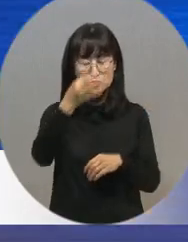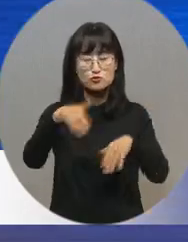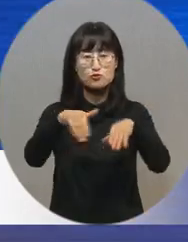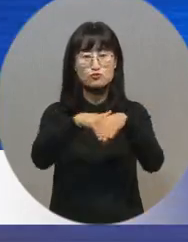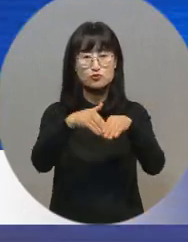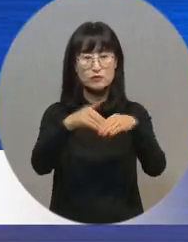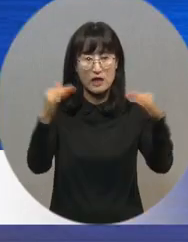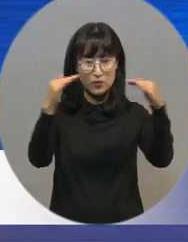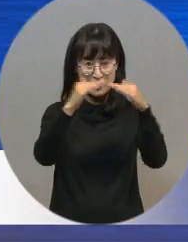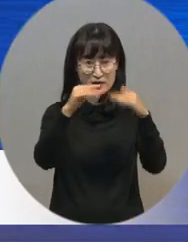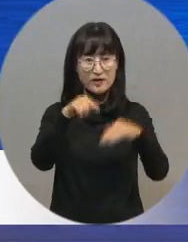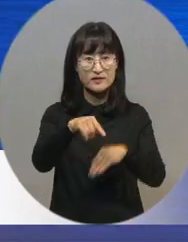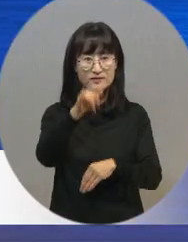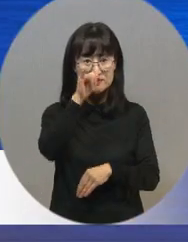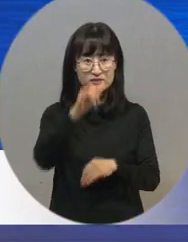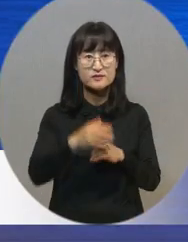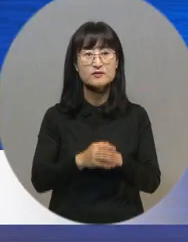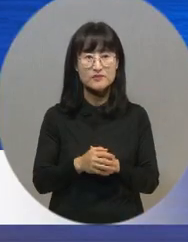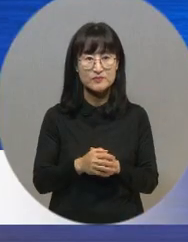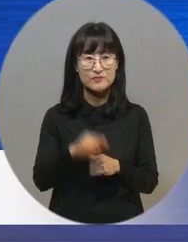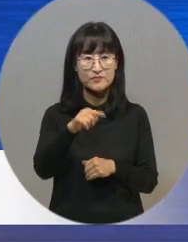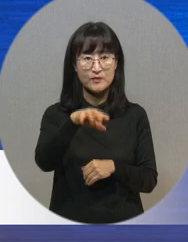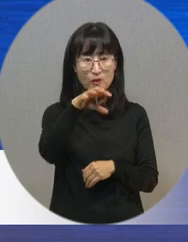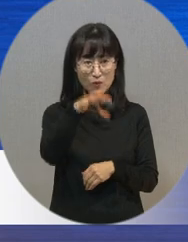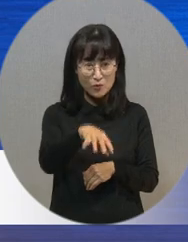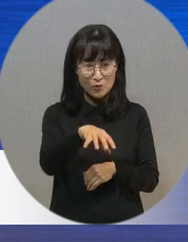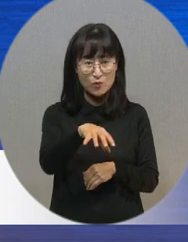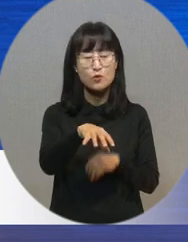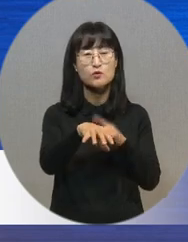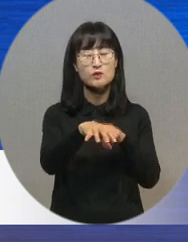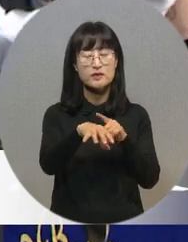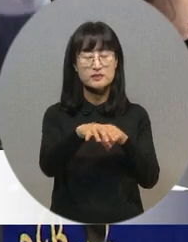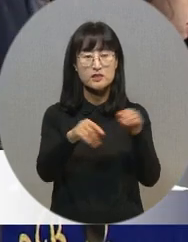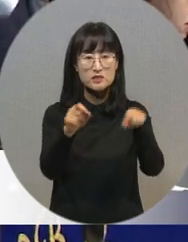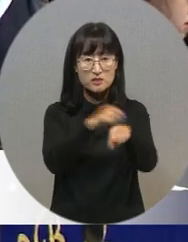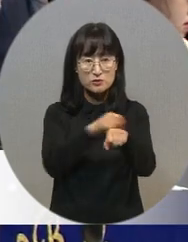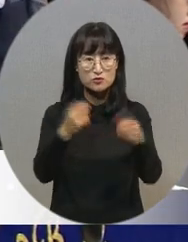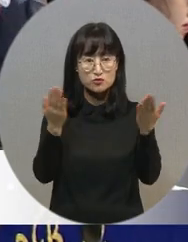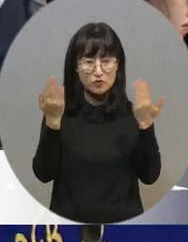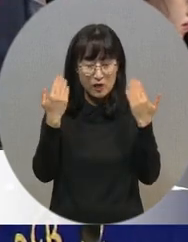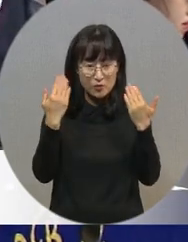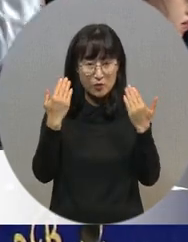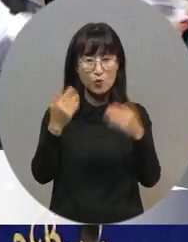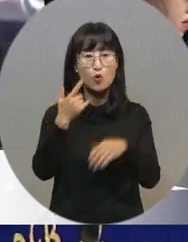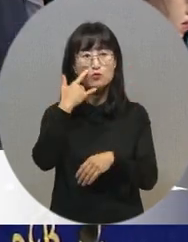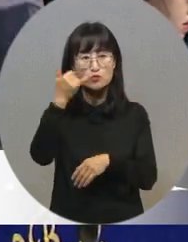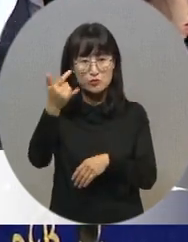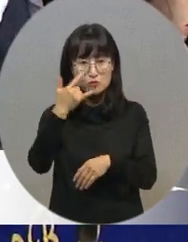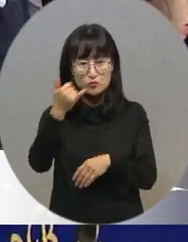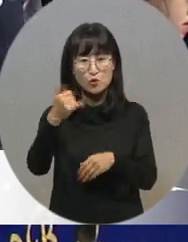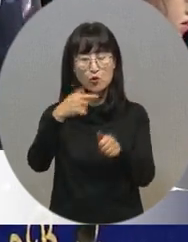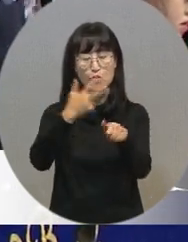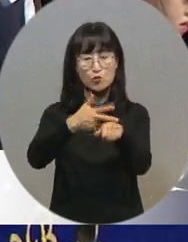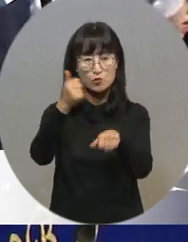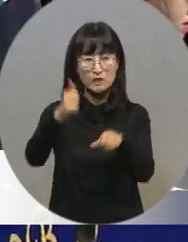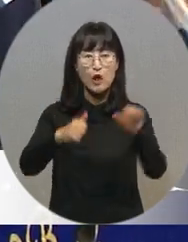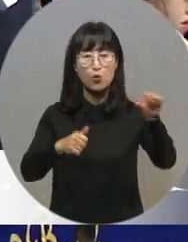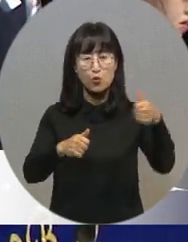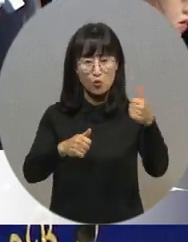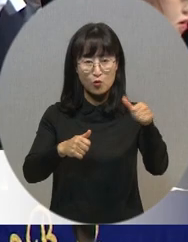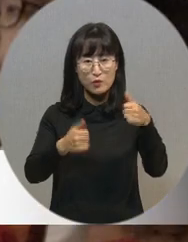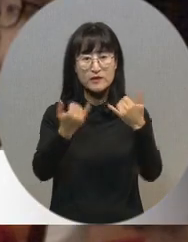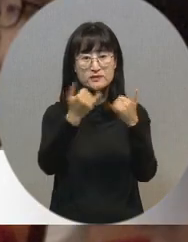개최하였습니다. 이번 음악회는 관내 특수학교급 학생, 학부모, 교사 등 500여 명을 대상으로